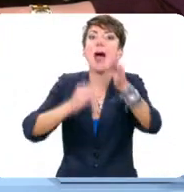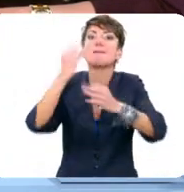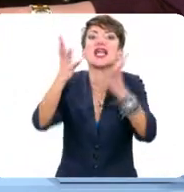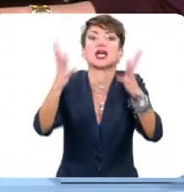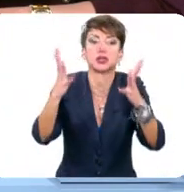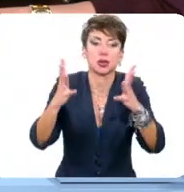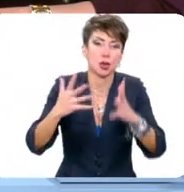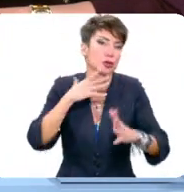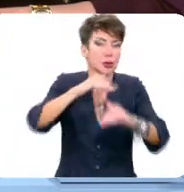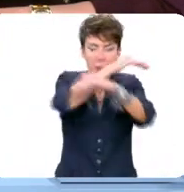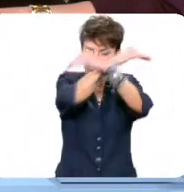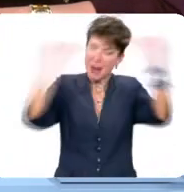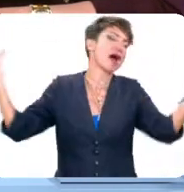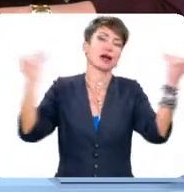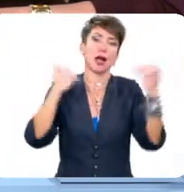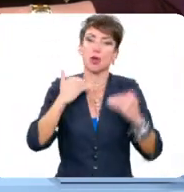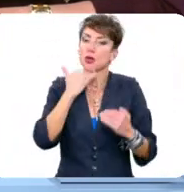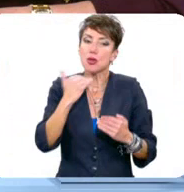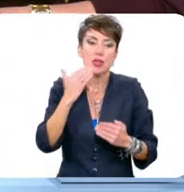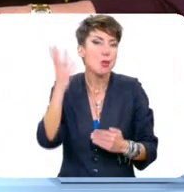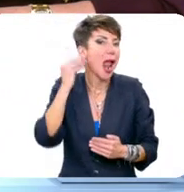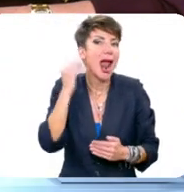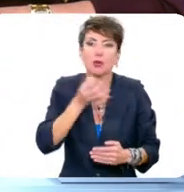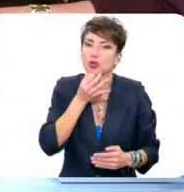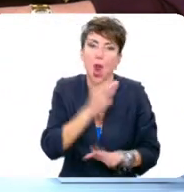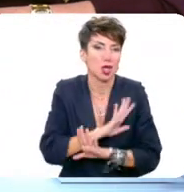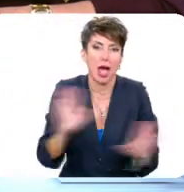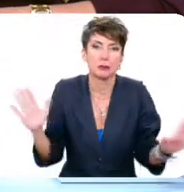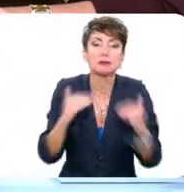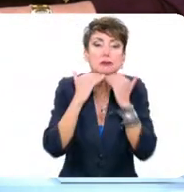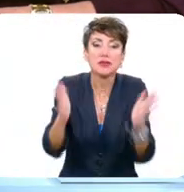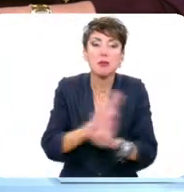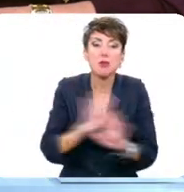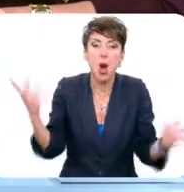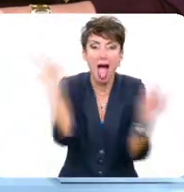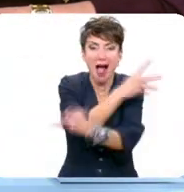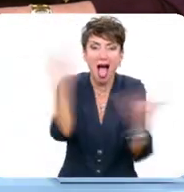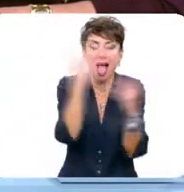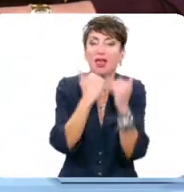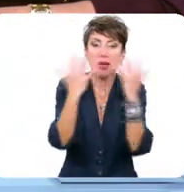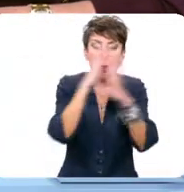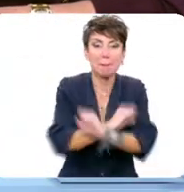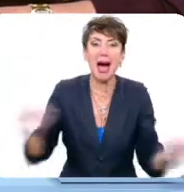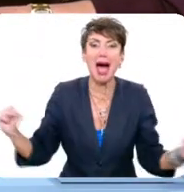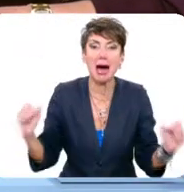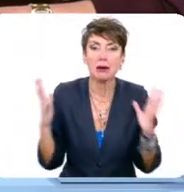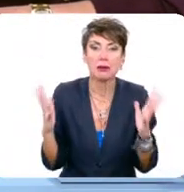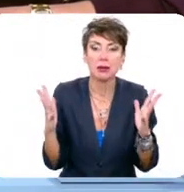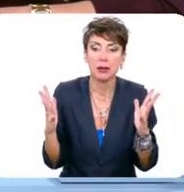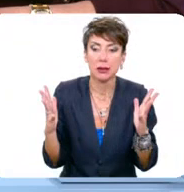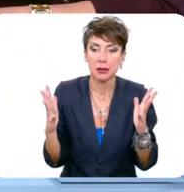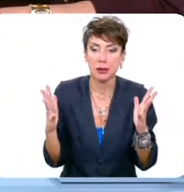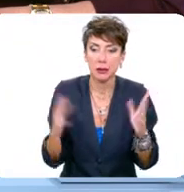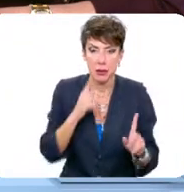έχω αγανακτήσει. Δεν μπορώ να ακούσω αυτά τα λόγια. Δεν μπορώ να ακούω αυτά τα λόγια για τον δολοφόνο